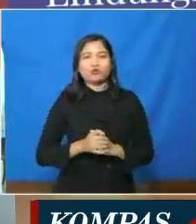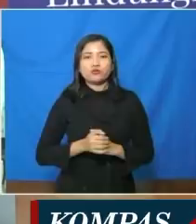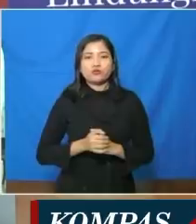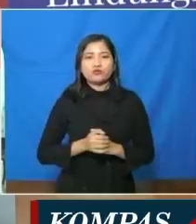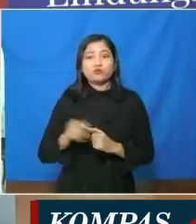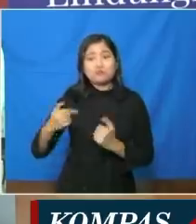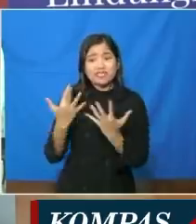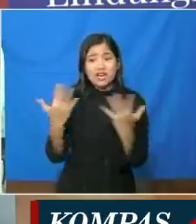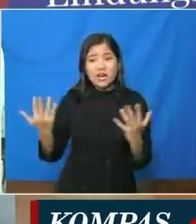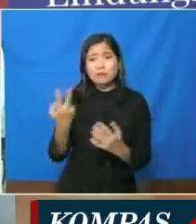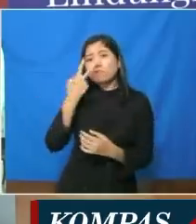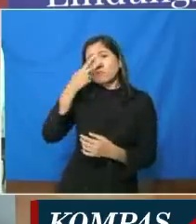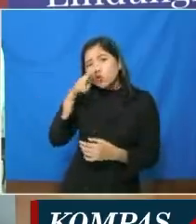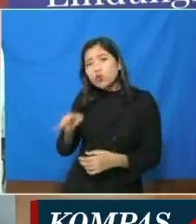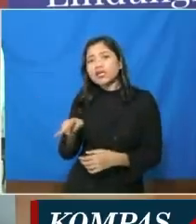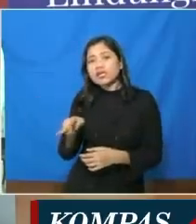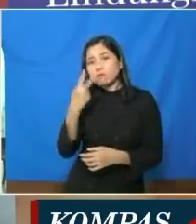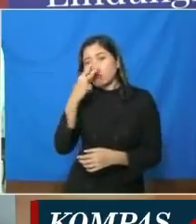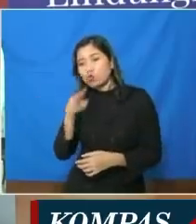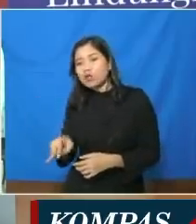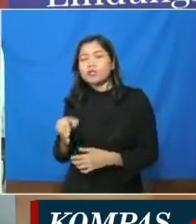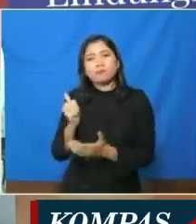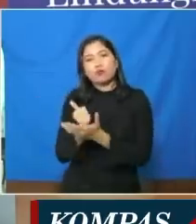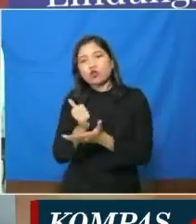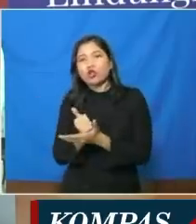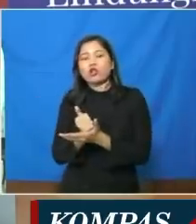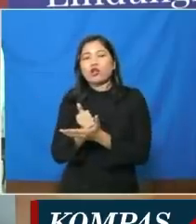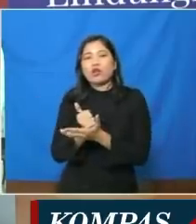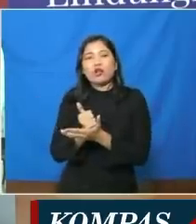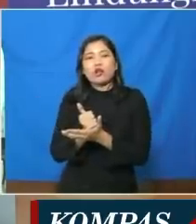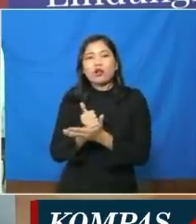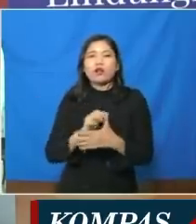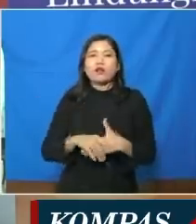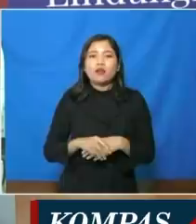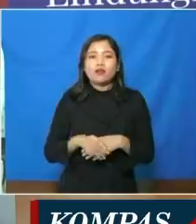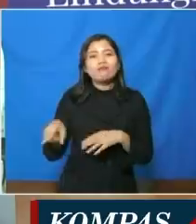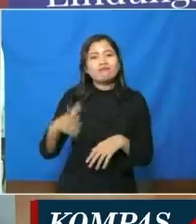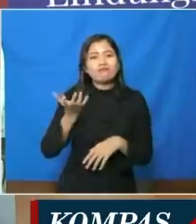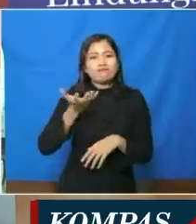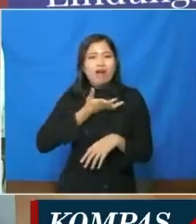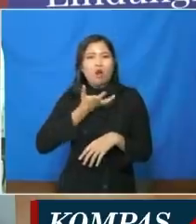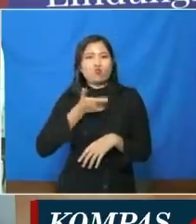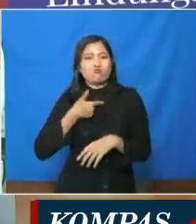peduli mereka semakin peduli dan semakin mau untuk diperiksa